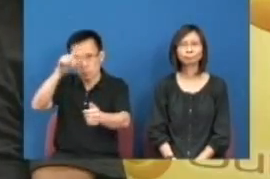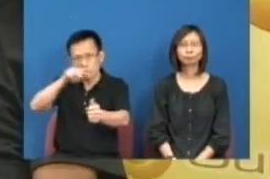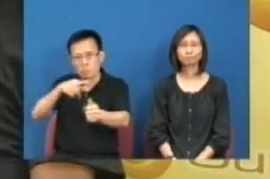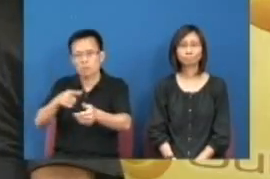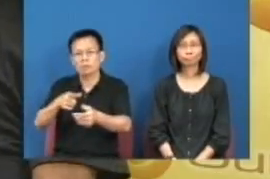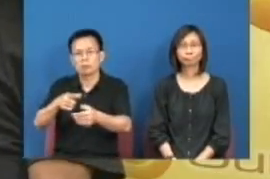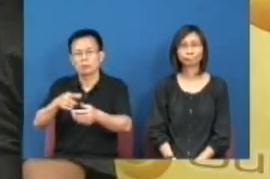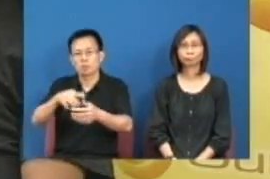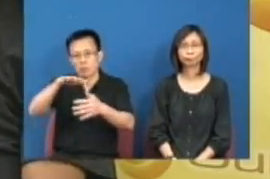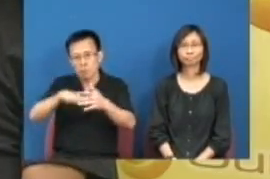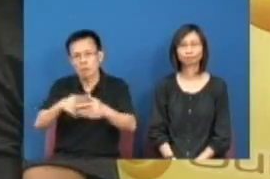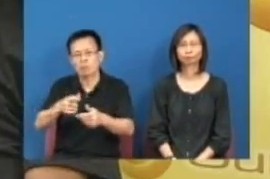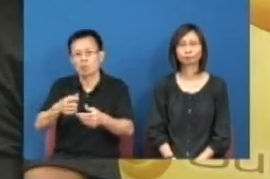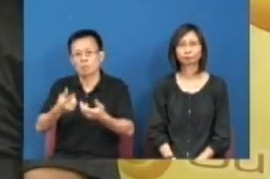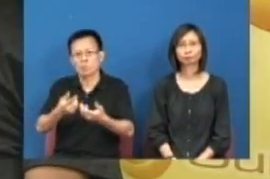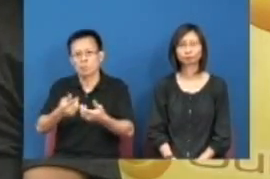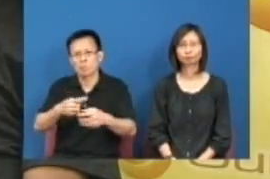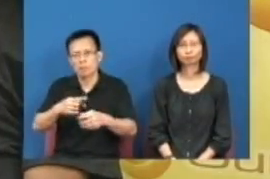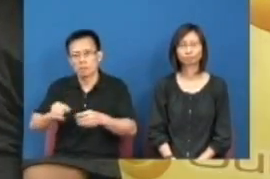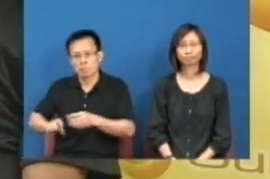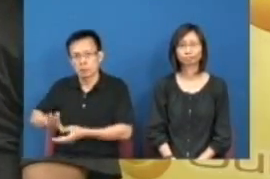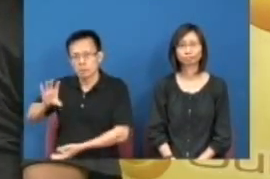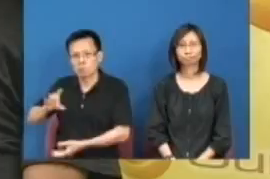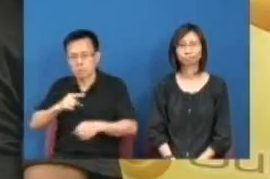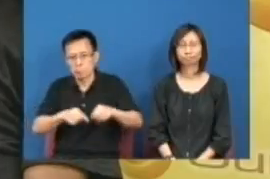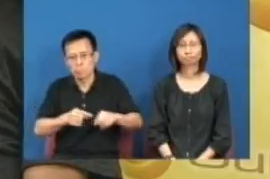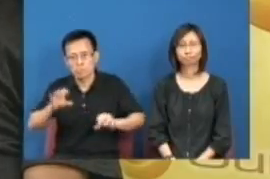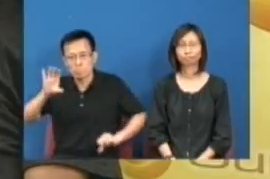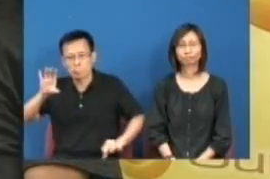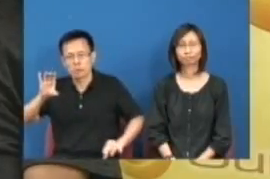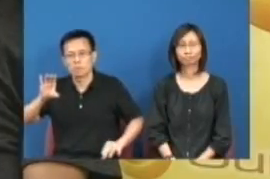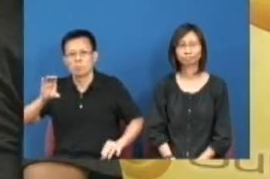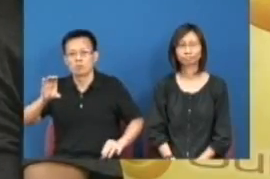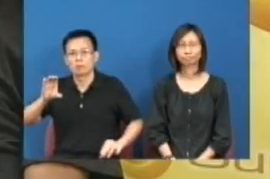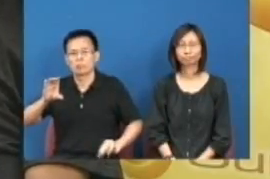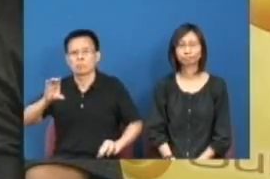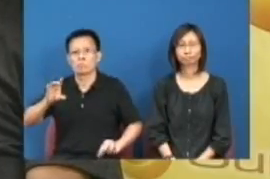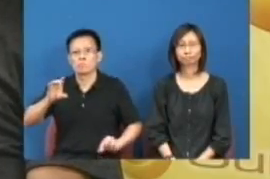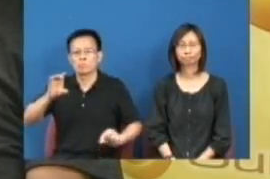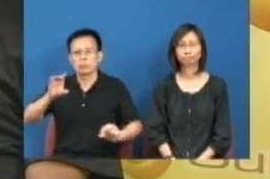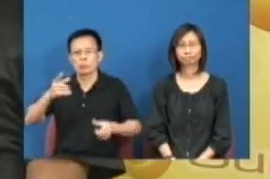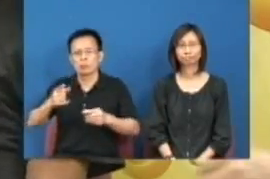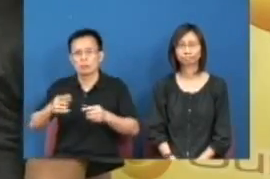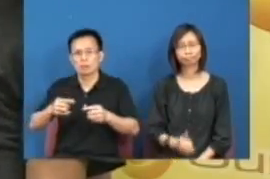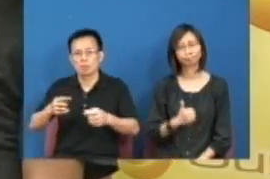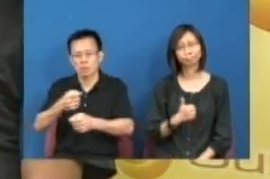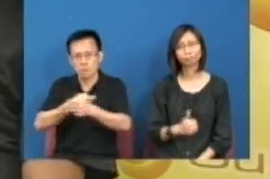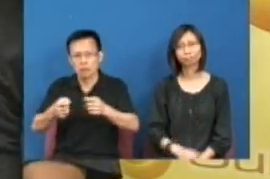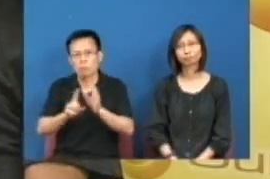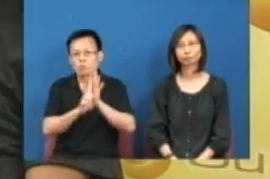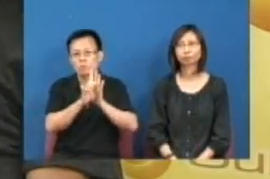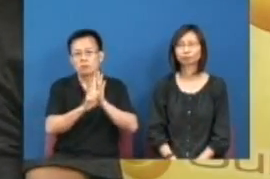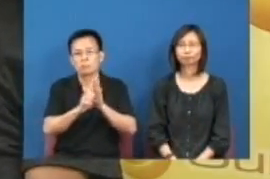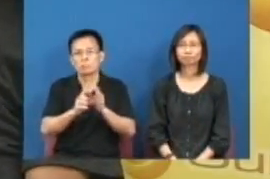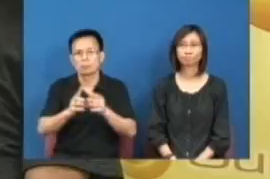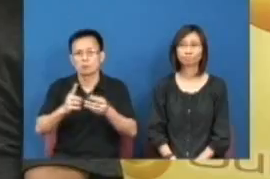的這個貧富懸殊和這個裙帶金融主義係咪？冇羣帶資